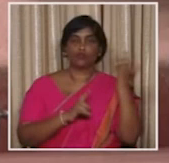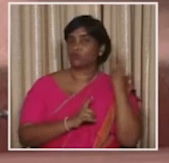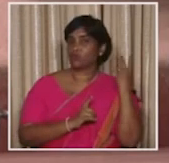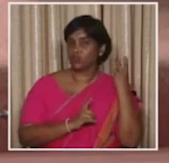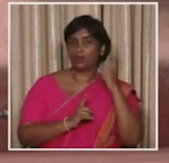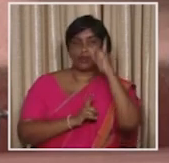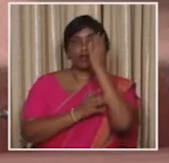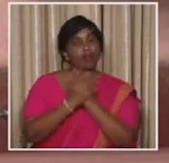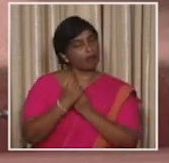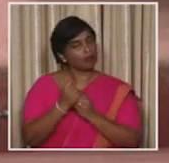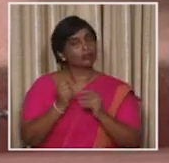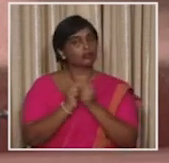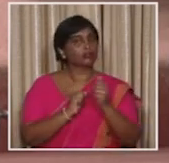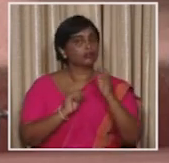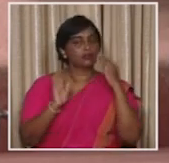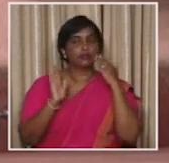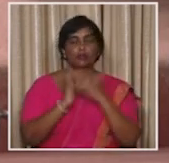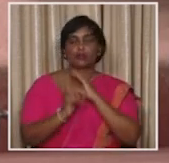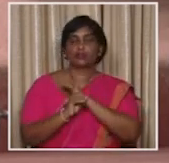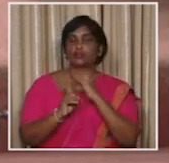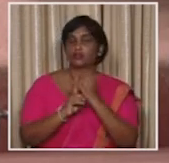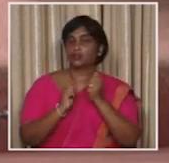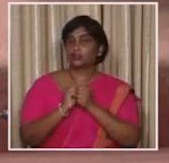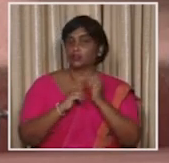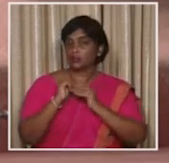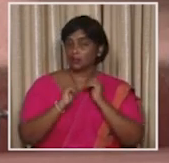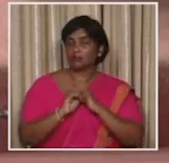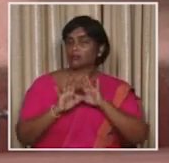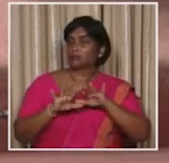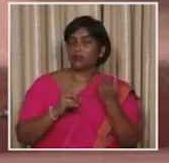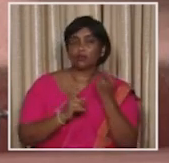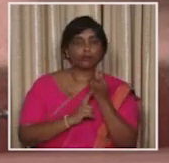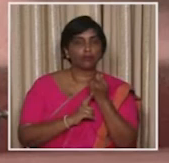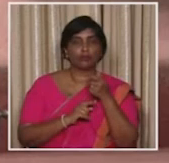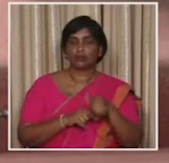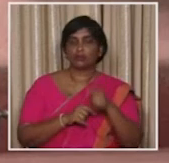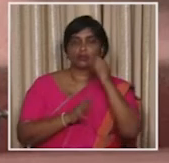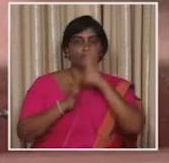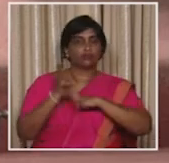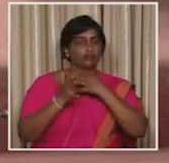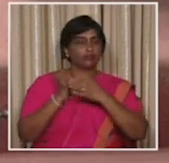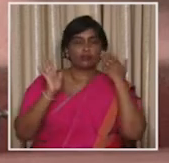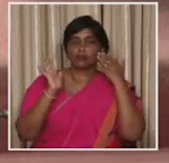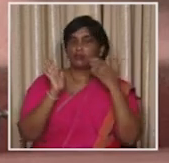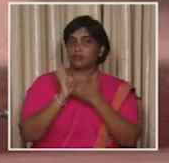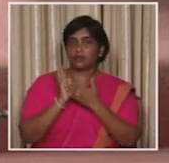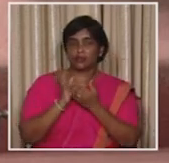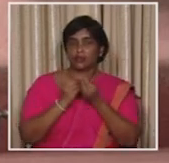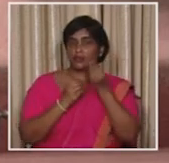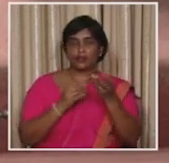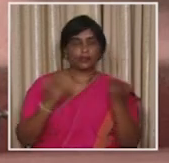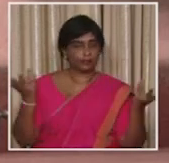கலாச்சார விடயங்களுக்கு எந்தவித நிதியும் இந்த வரவு செலவு திட்டத்திலே ஒதுக்கீடு செய்யப்படவில்லை.